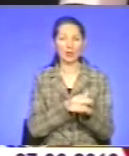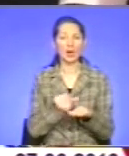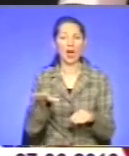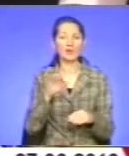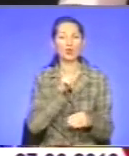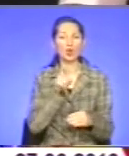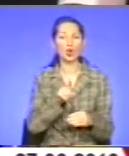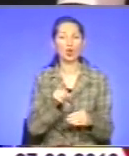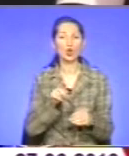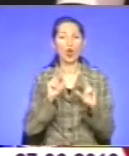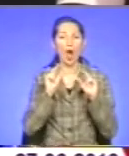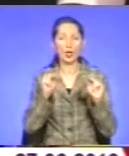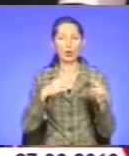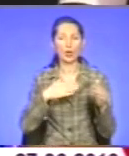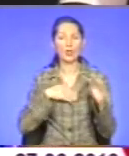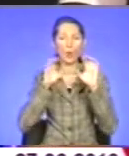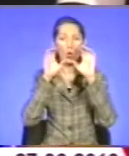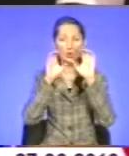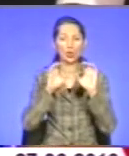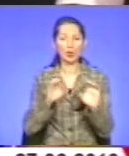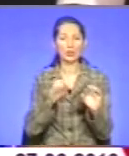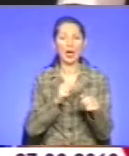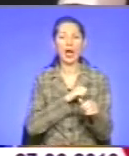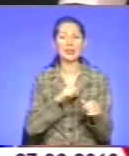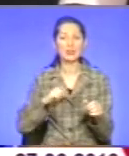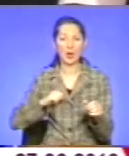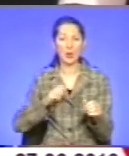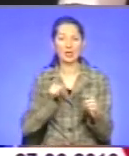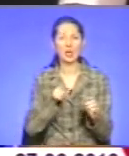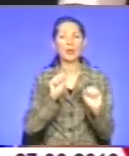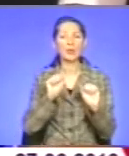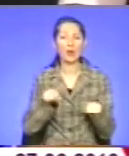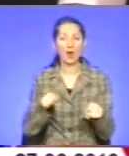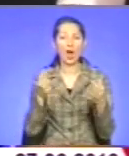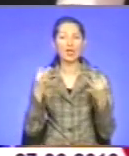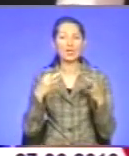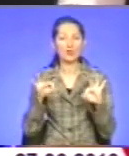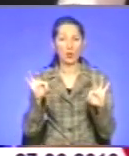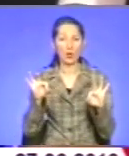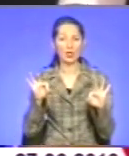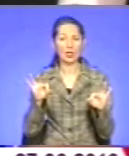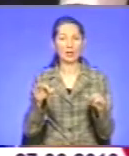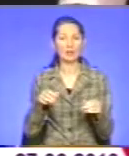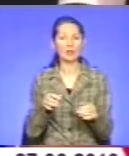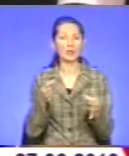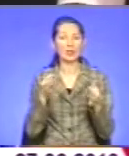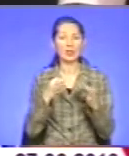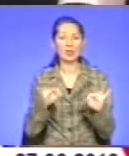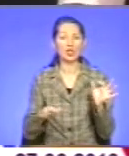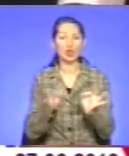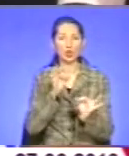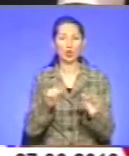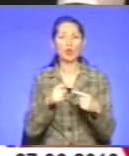того, що гарантує нам Конституція, а саме ті права, свободи, незалежну судову систему,